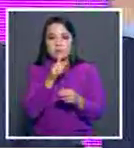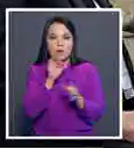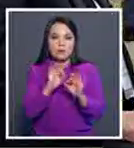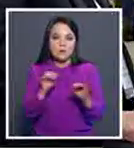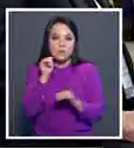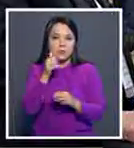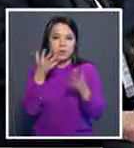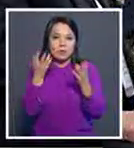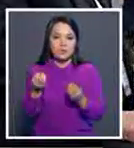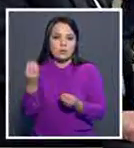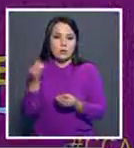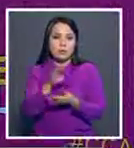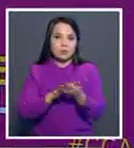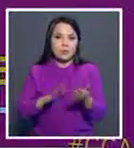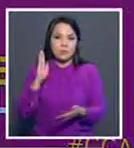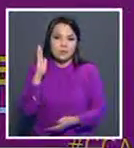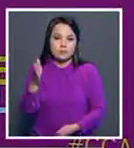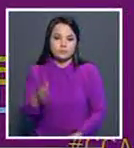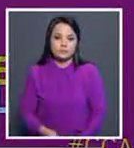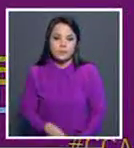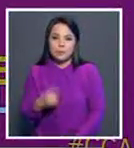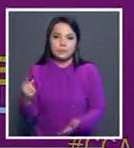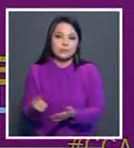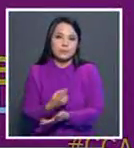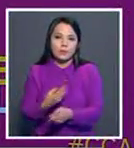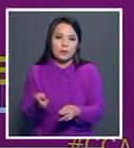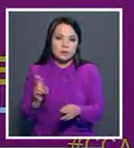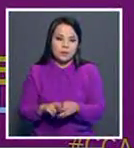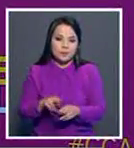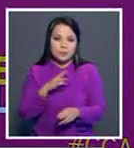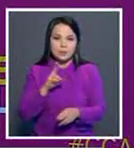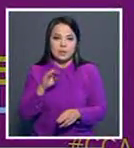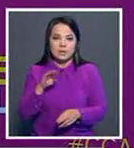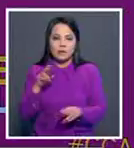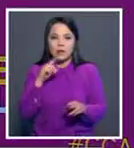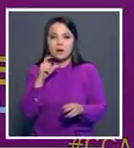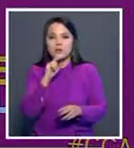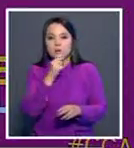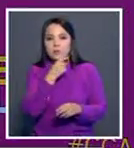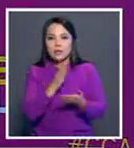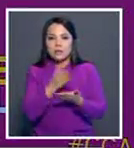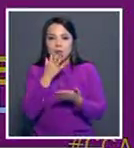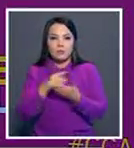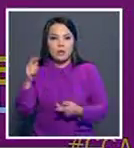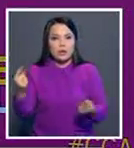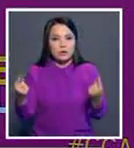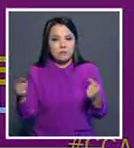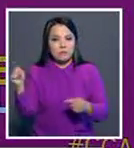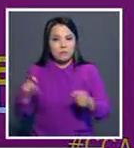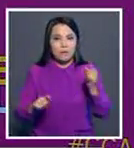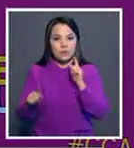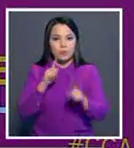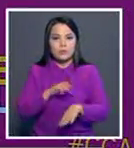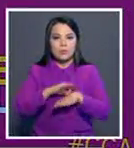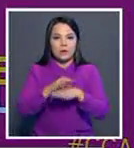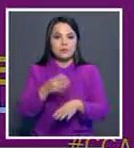ертеңде жалғаспақ. Впервые организовано. Алғаш рет креативті экономика тақырыбына арналған әрі форум өтіп отыр. Біз бұл форум